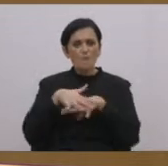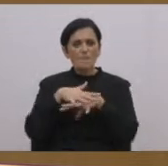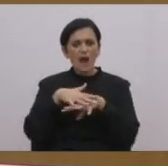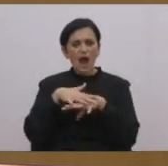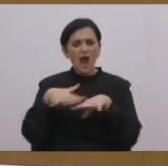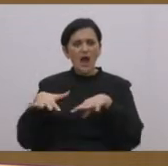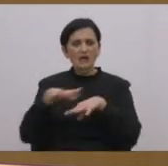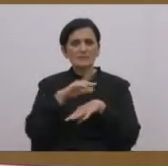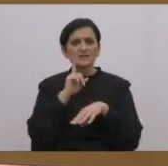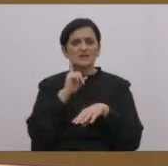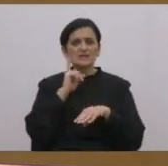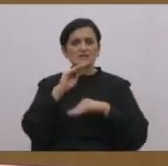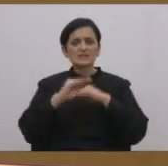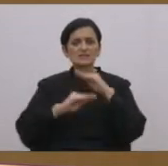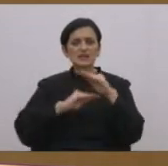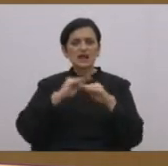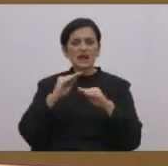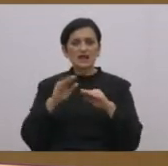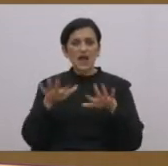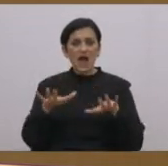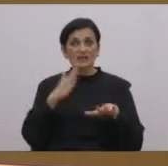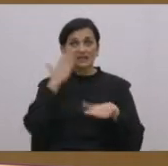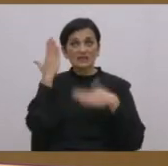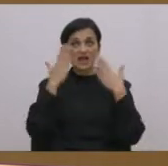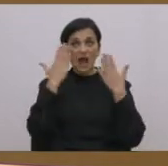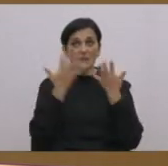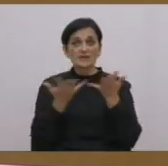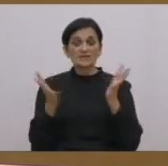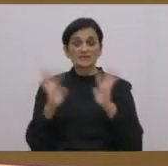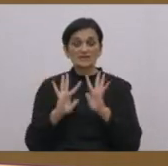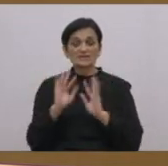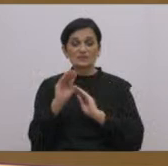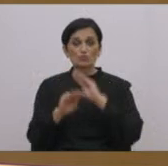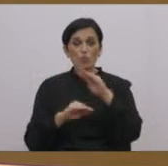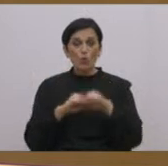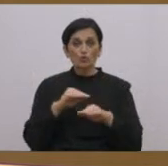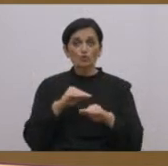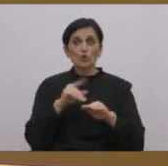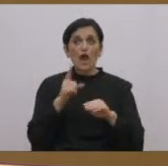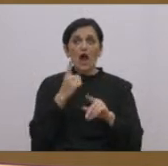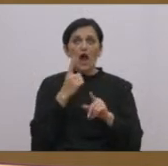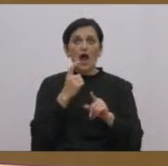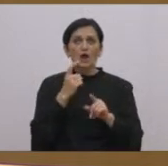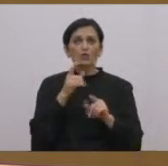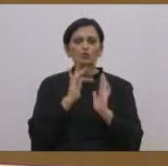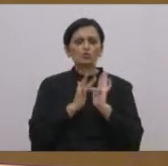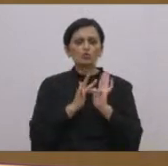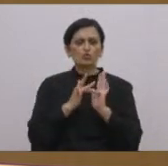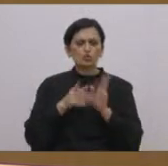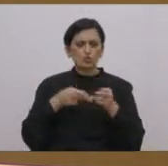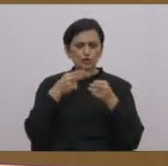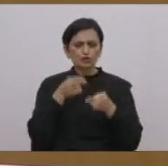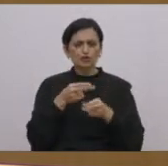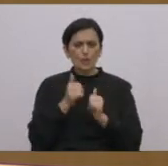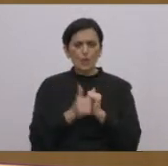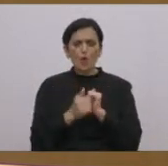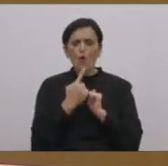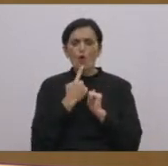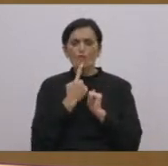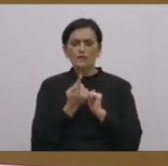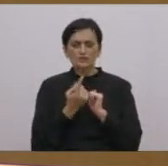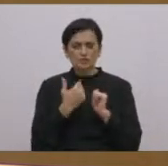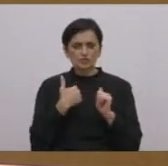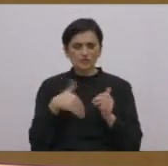ტერიტორიაზე რეკრეაციული ადგილის და გასართობის სივრცის მოწყობა. მოგეხსენებათ რომ ასეული ათასობით ტურისტი ჩამოდის ყოველწლიურად ჩვენს ქალაქში